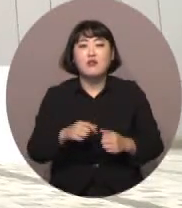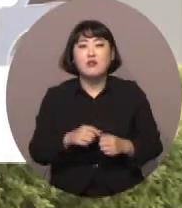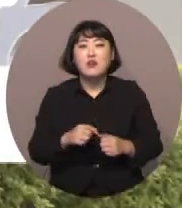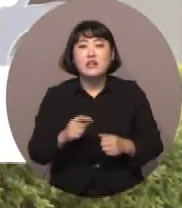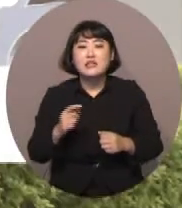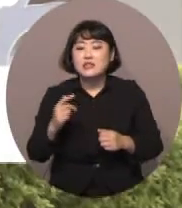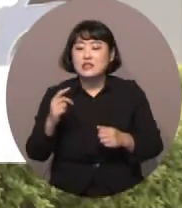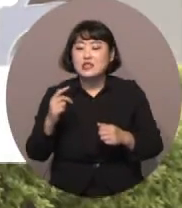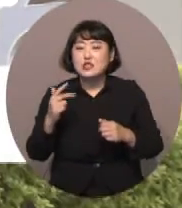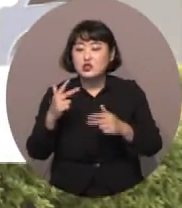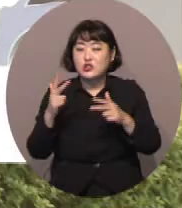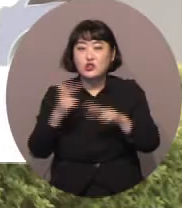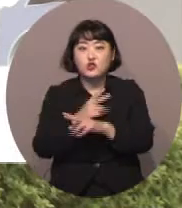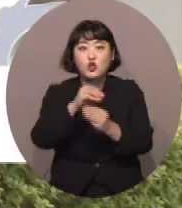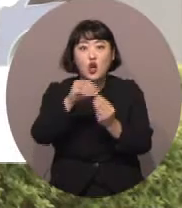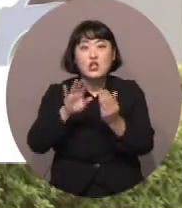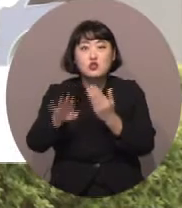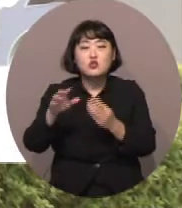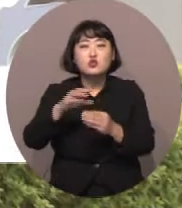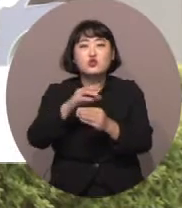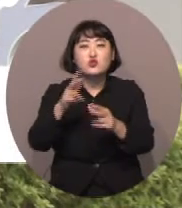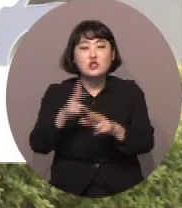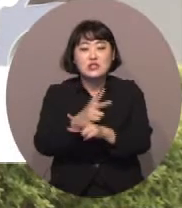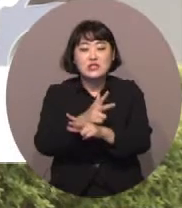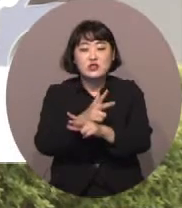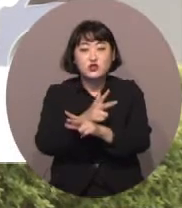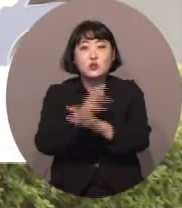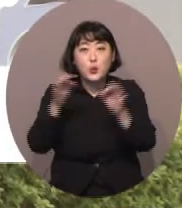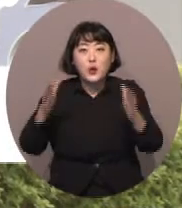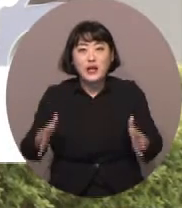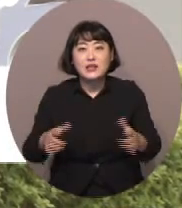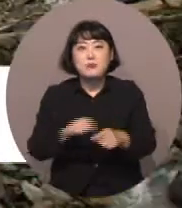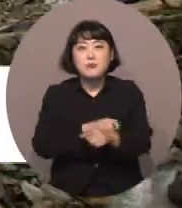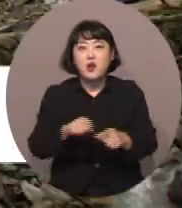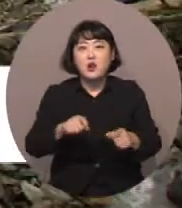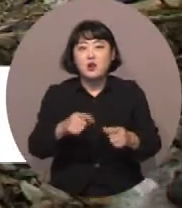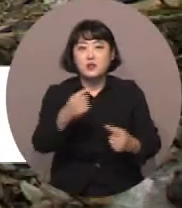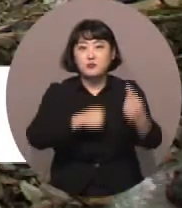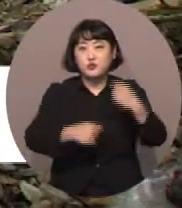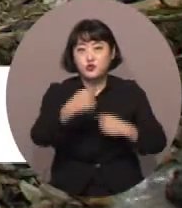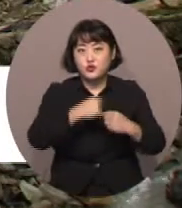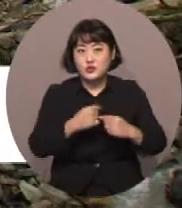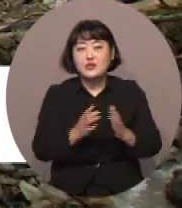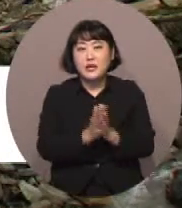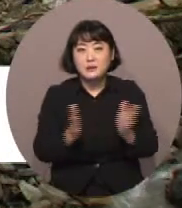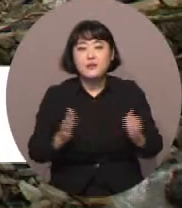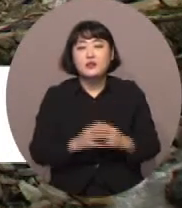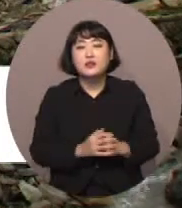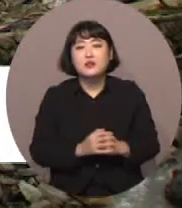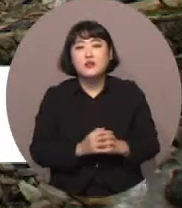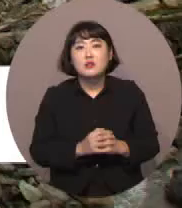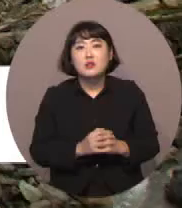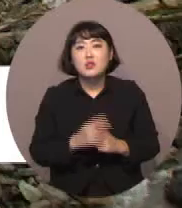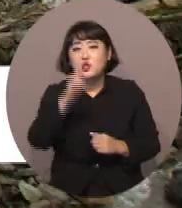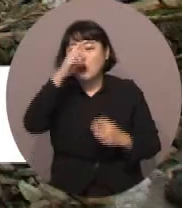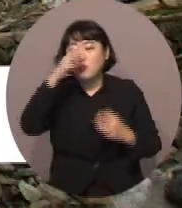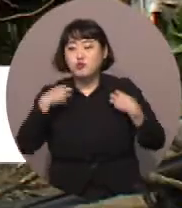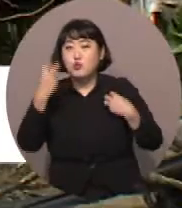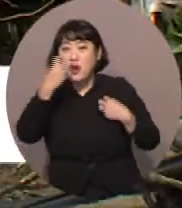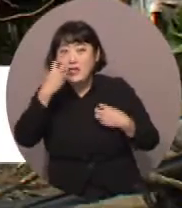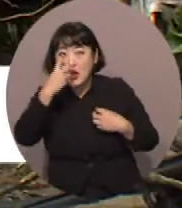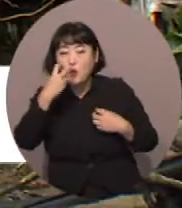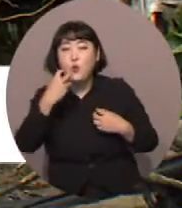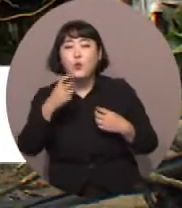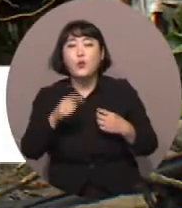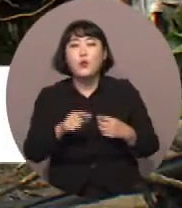일주일간 외식업 소상공인을 대상으로 특별 현장 접수를 진행합니다. 풍수해보험은 정부가 관리하고